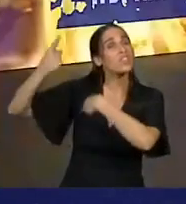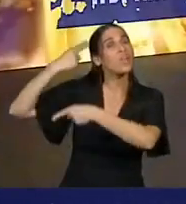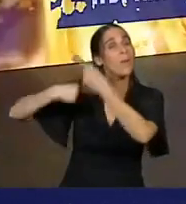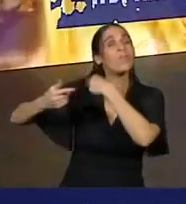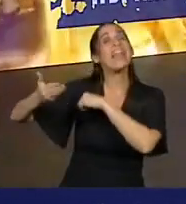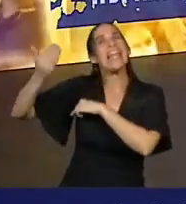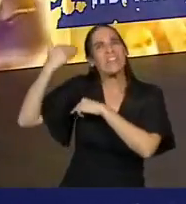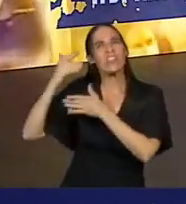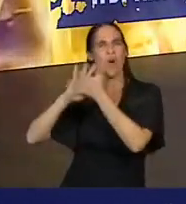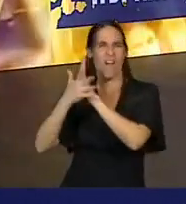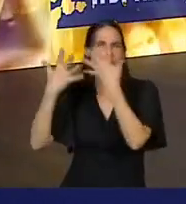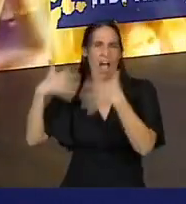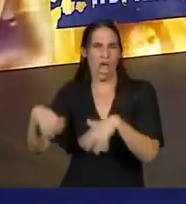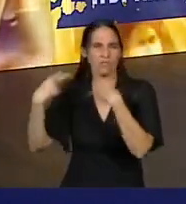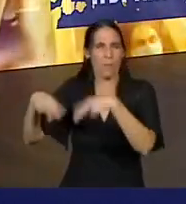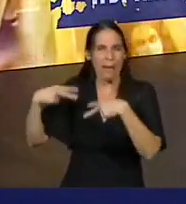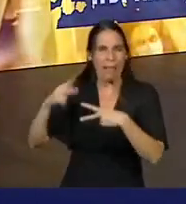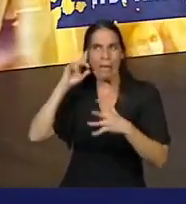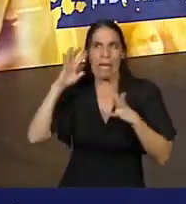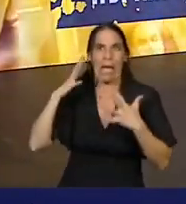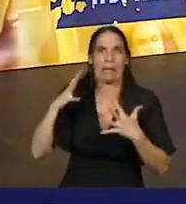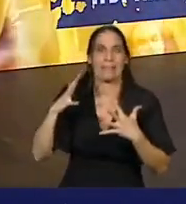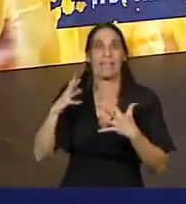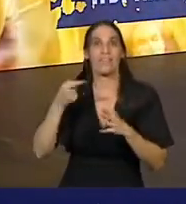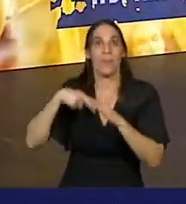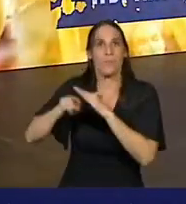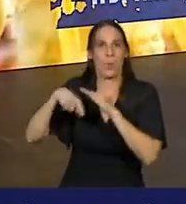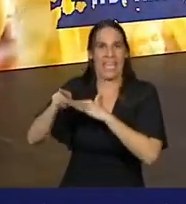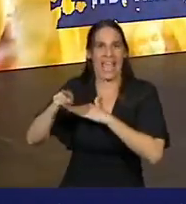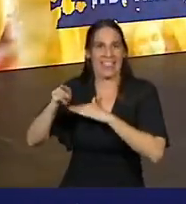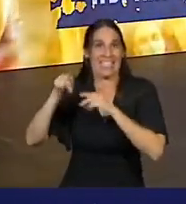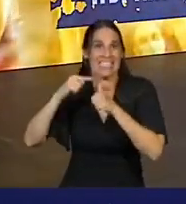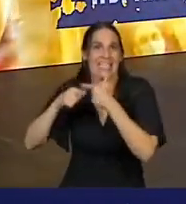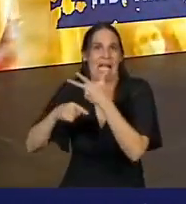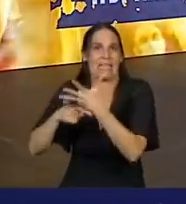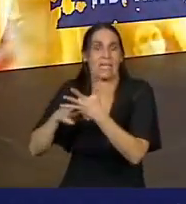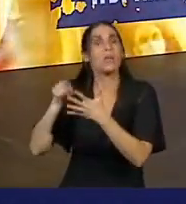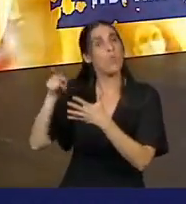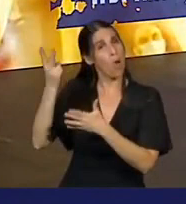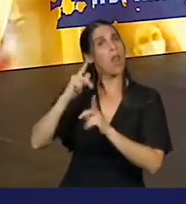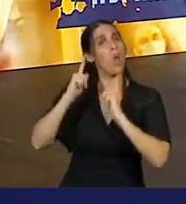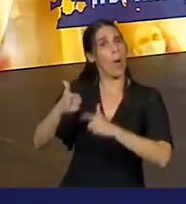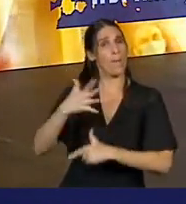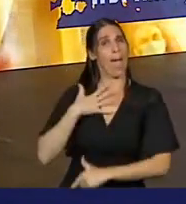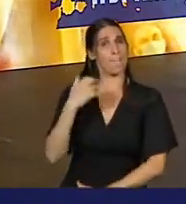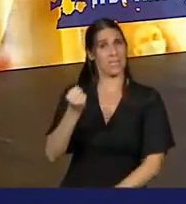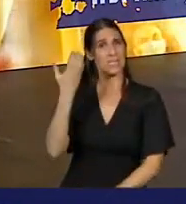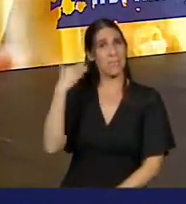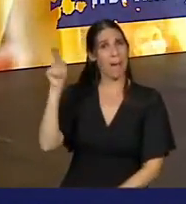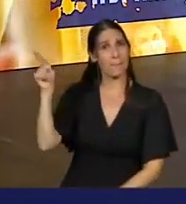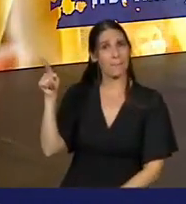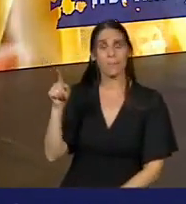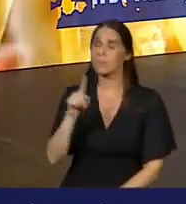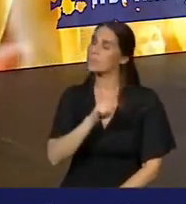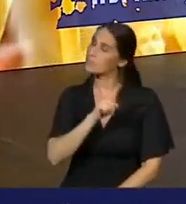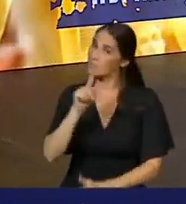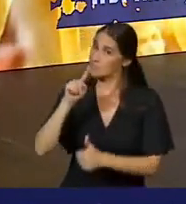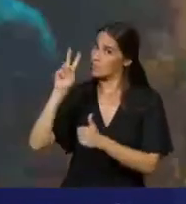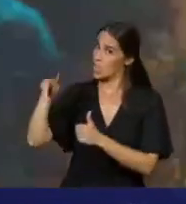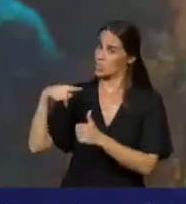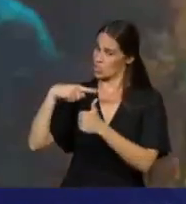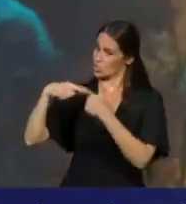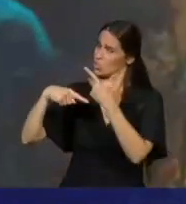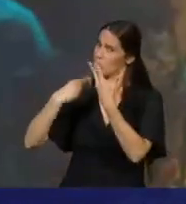שהוא נחלש והפך לפחדן חרדתי ולבוגד סדרתי, נתניהו היה גם לוחם אמיץ. אף אחד לא ייקח את כל זה